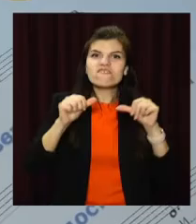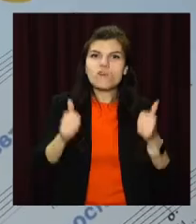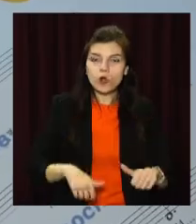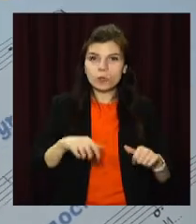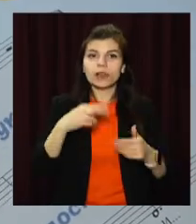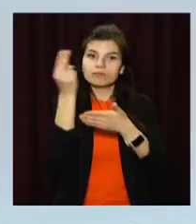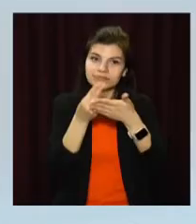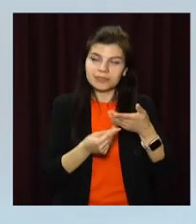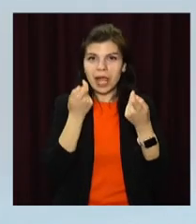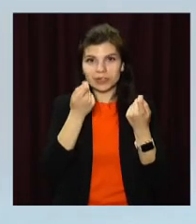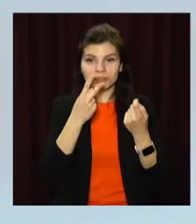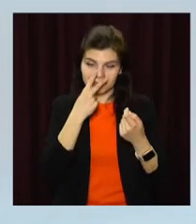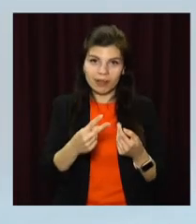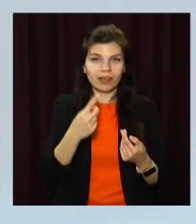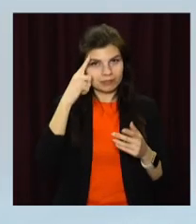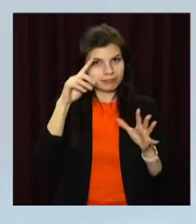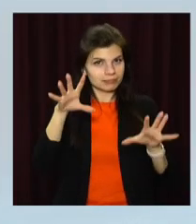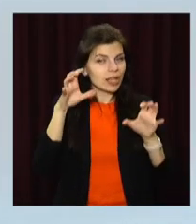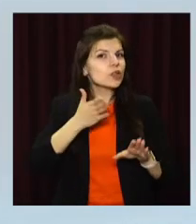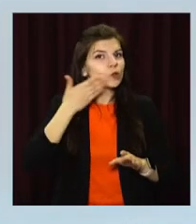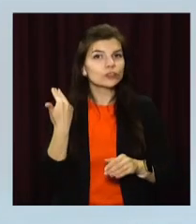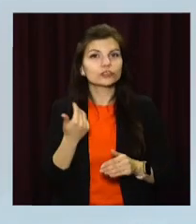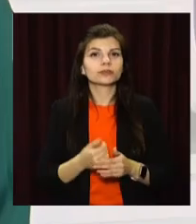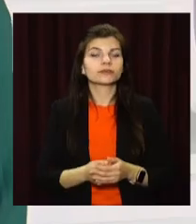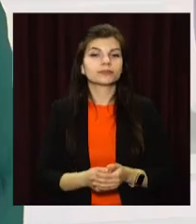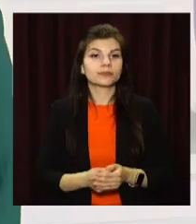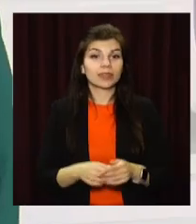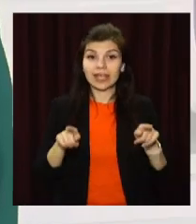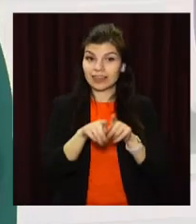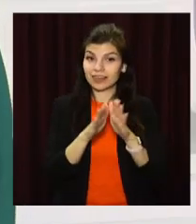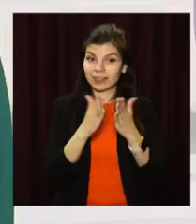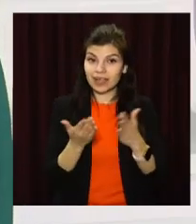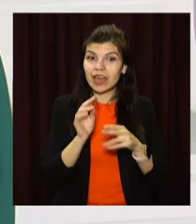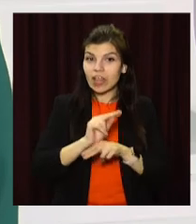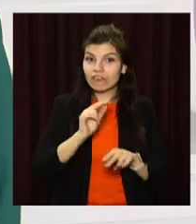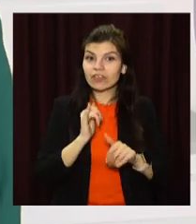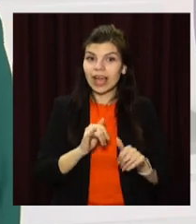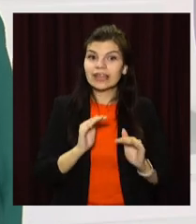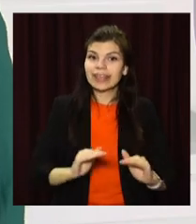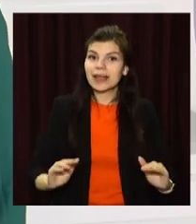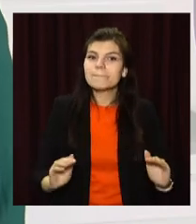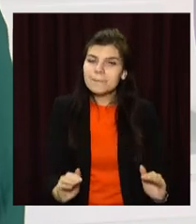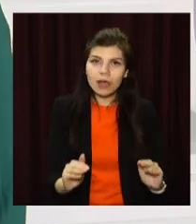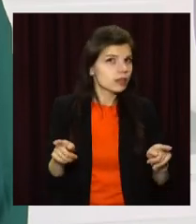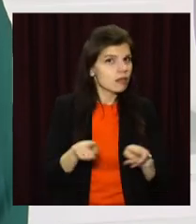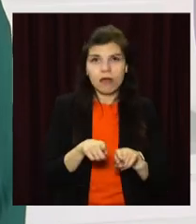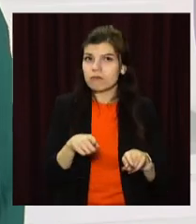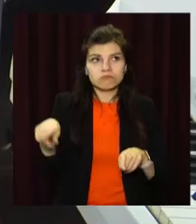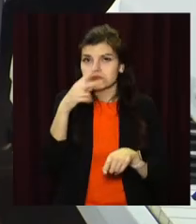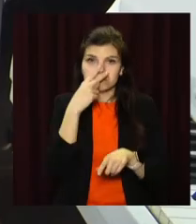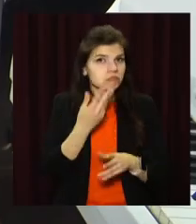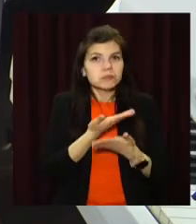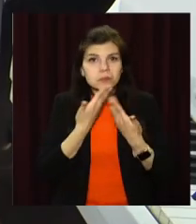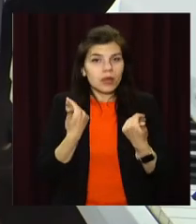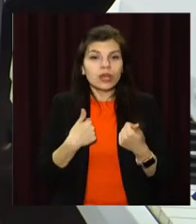художніми ілюстраціями, які сприяють кращому запам'ятовуванню. Таких посібників навчальних саме для дітей немає.